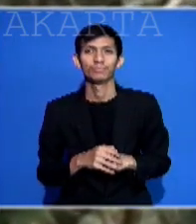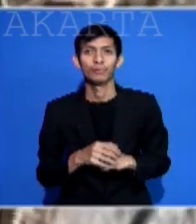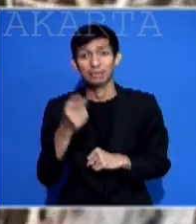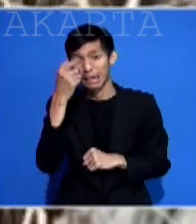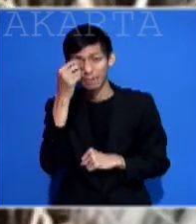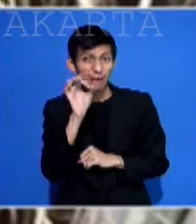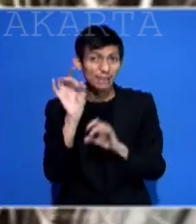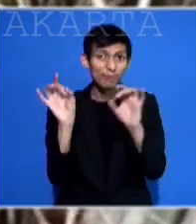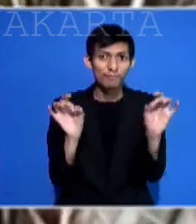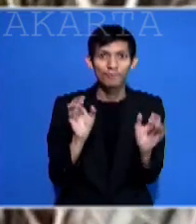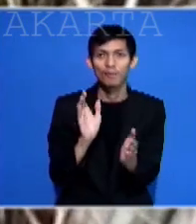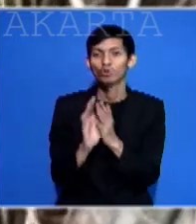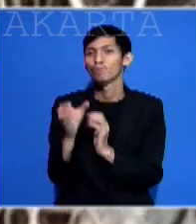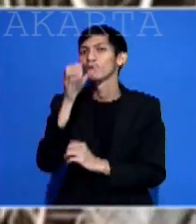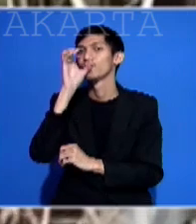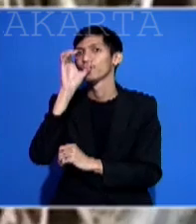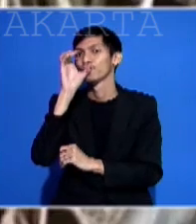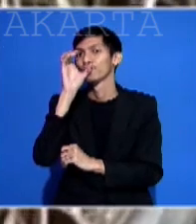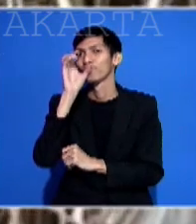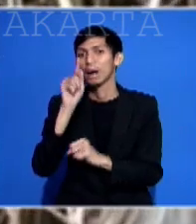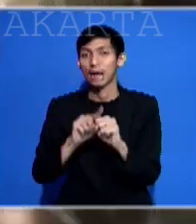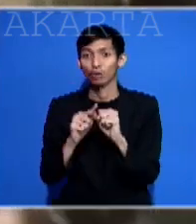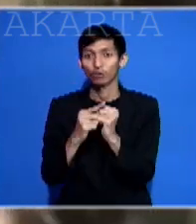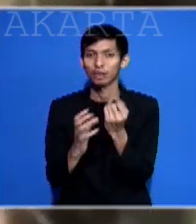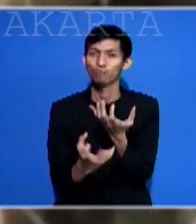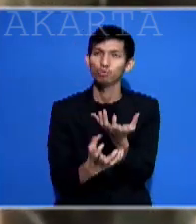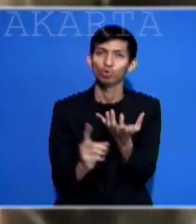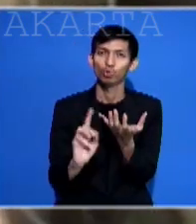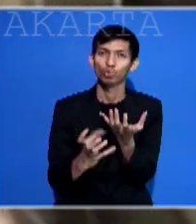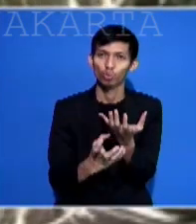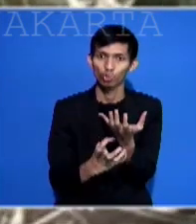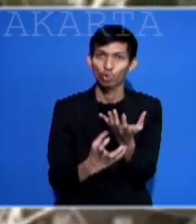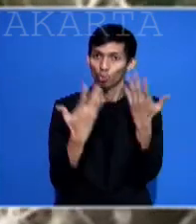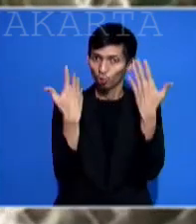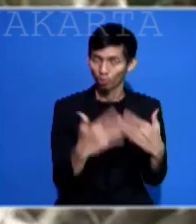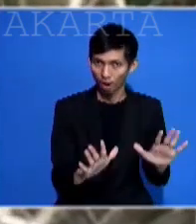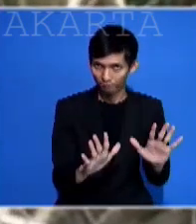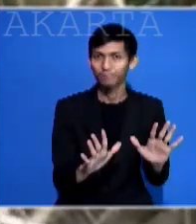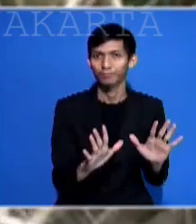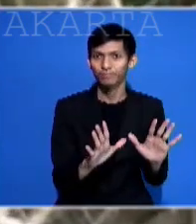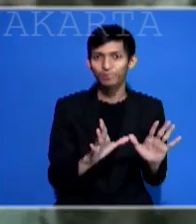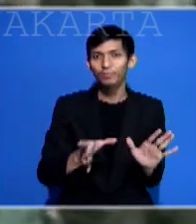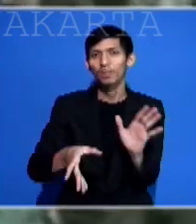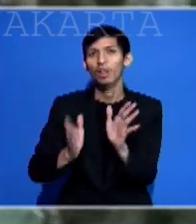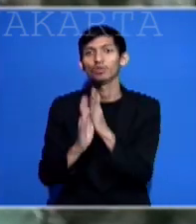ngunjuk toya saking godhogan woh kaktus laut ingkang saderengipun dipun girah resik rumiyin sarta dipun